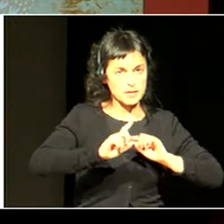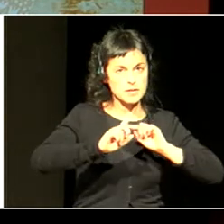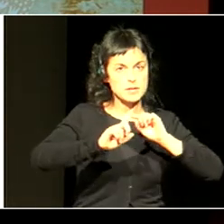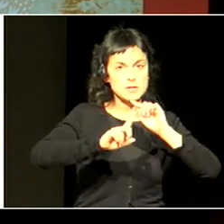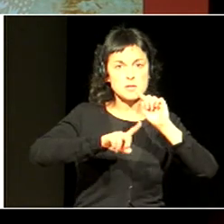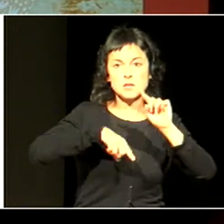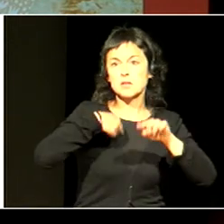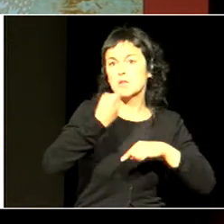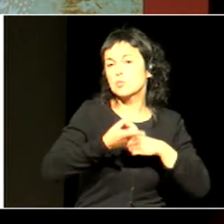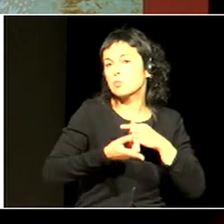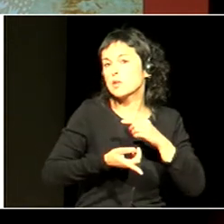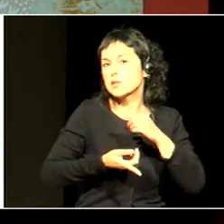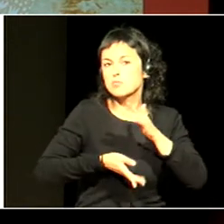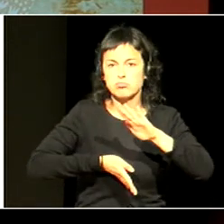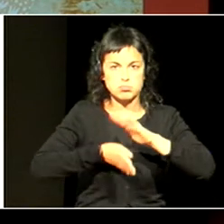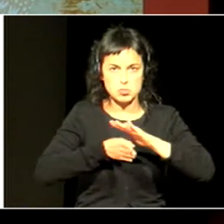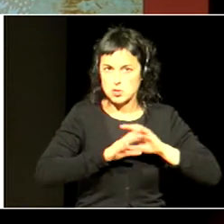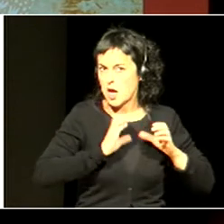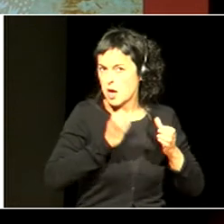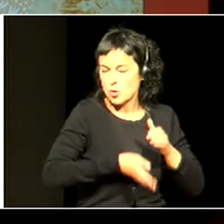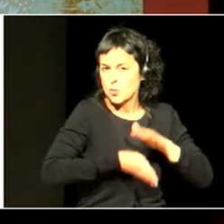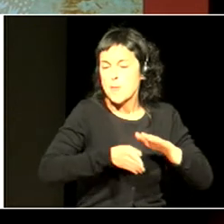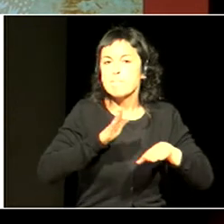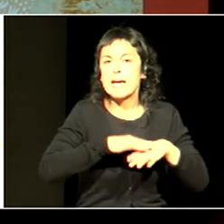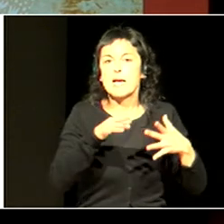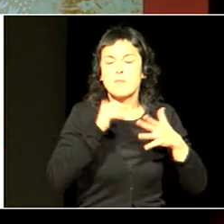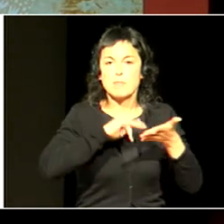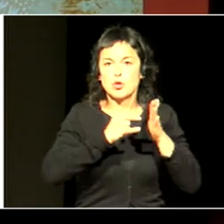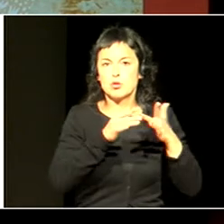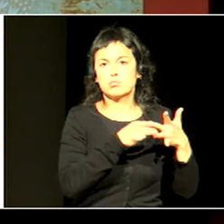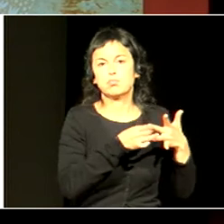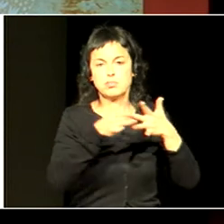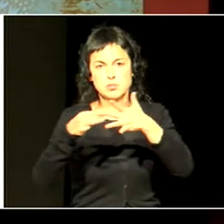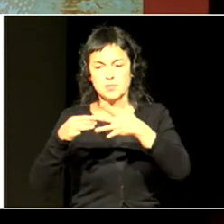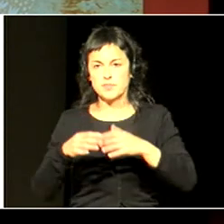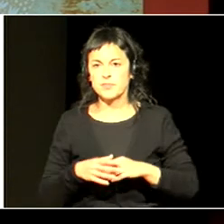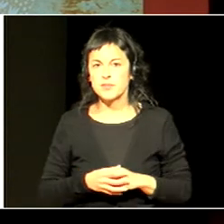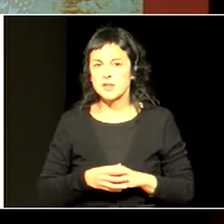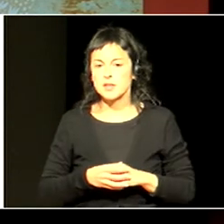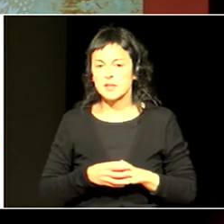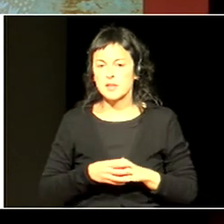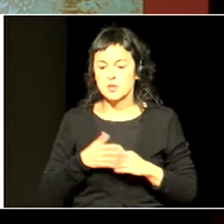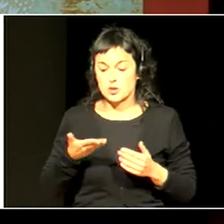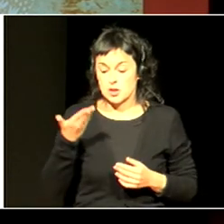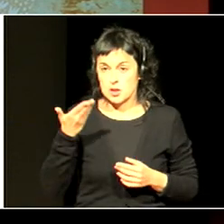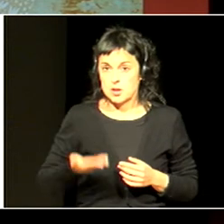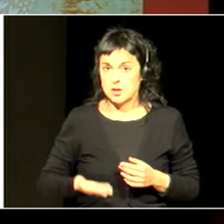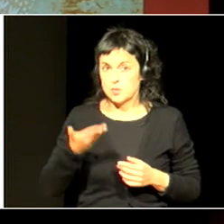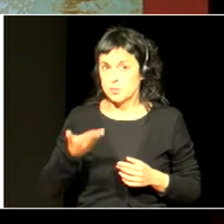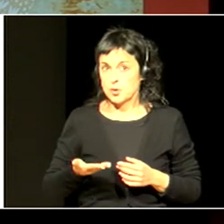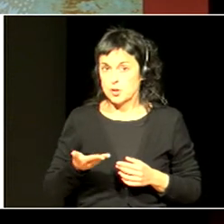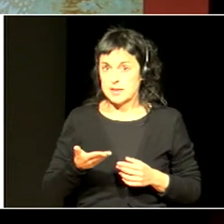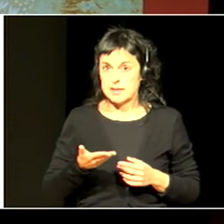jarraituko zen, eta jarraitu egin dugu berarekin, lidertasun horrekin, bai? Eta, importantea da azpimarratzea, talde honetan